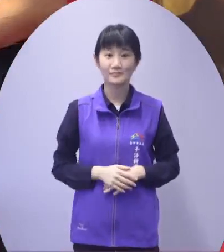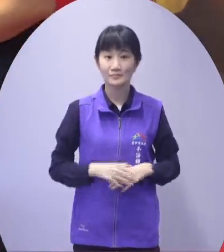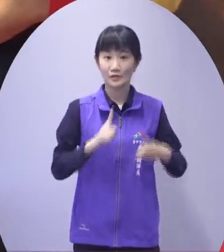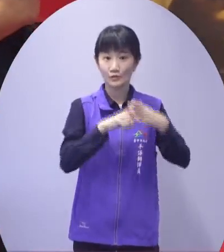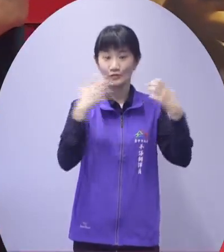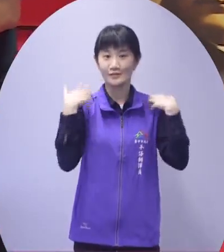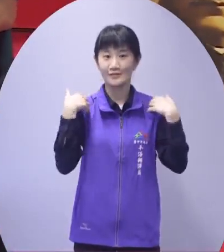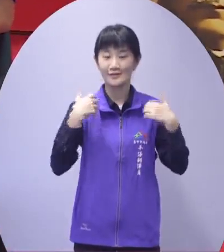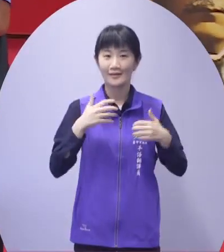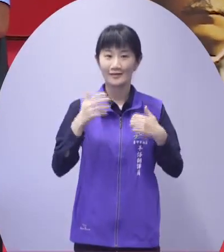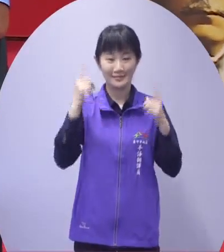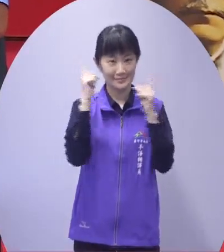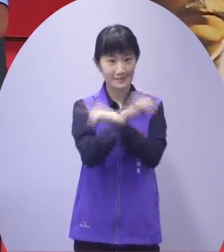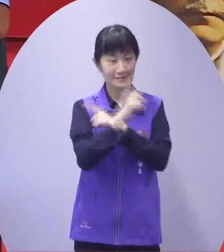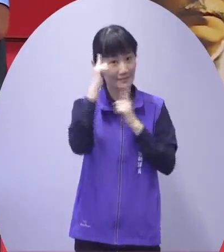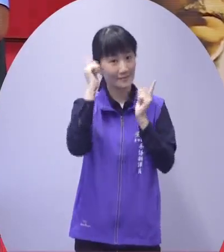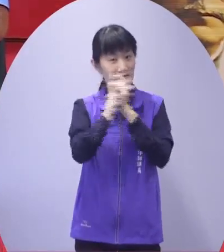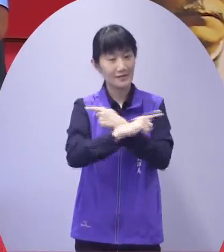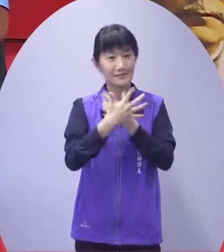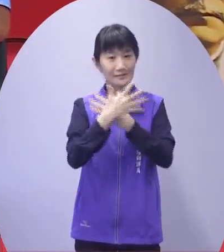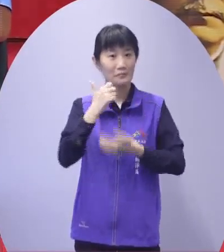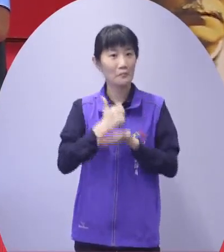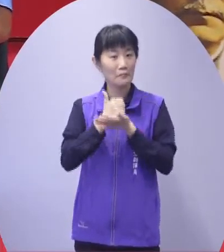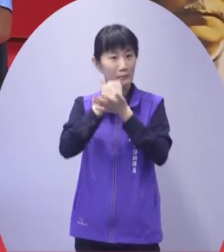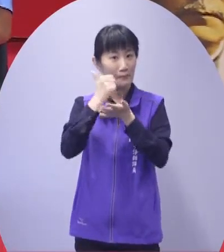任将讲座献与市长并合影。